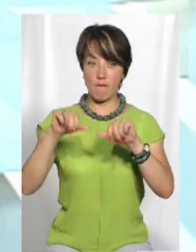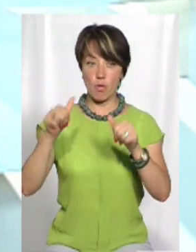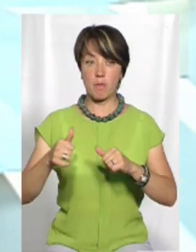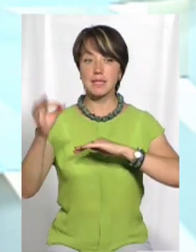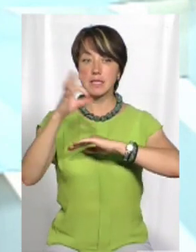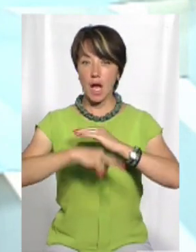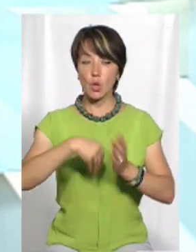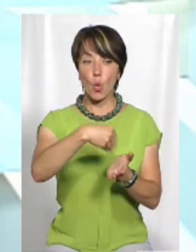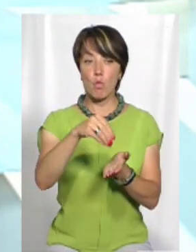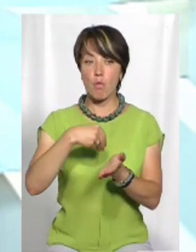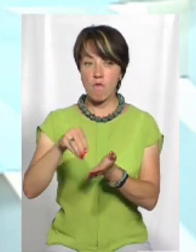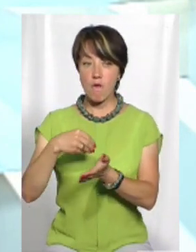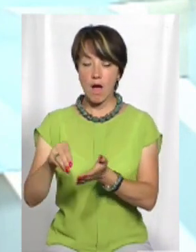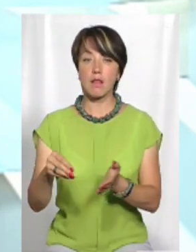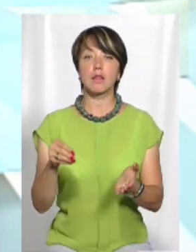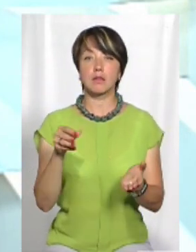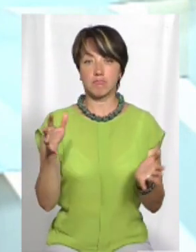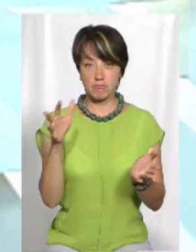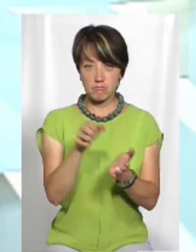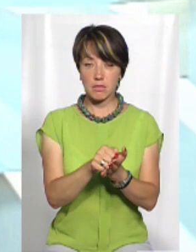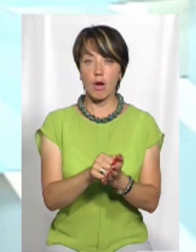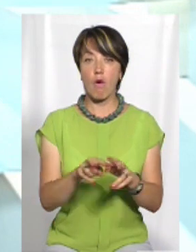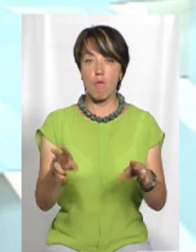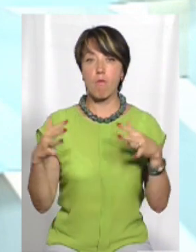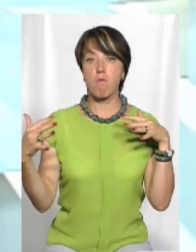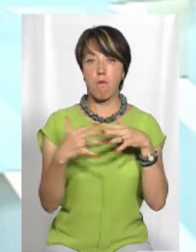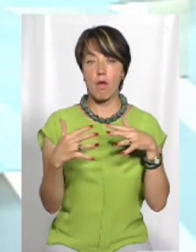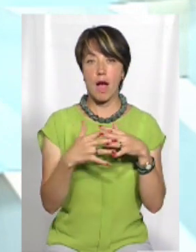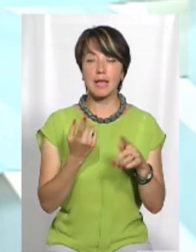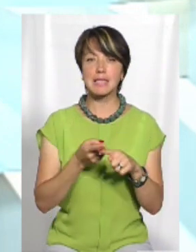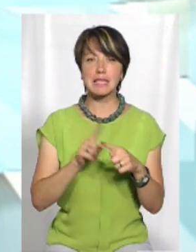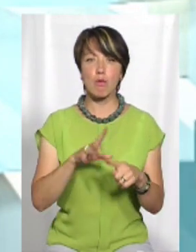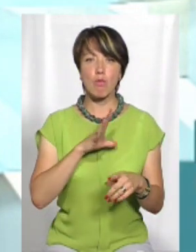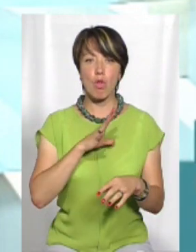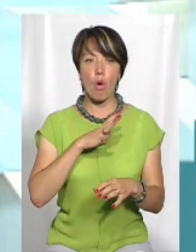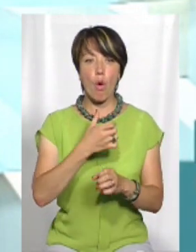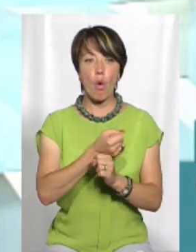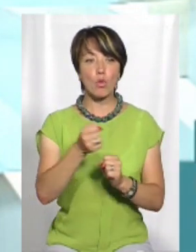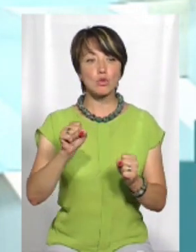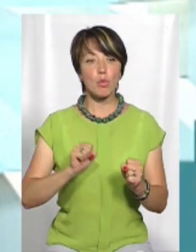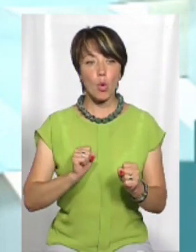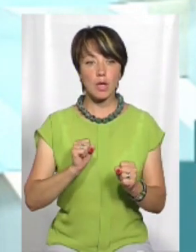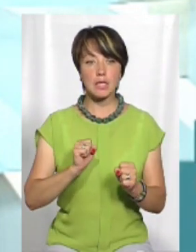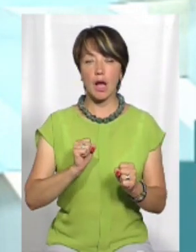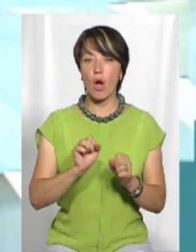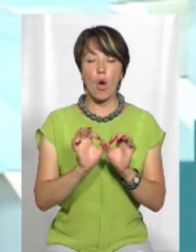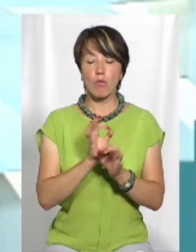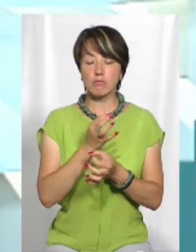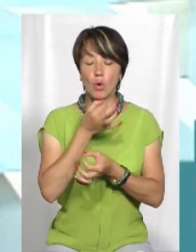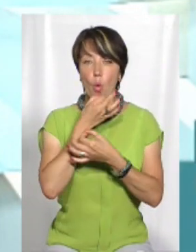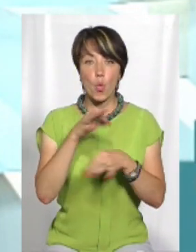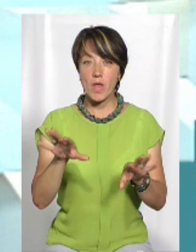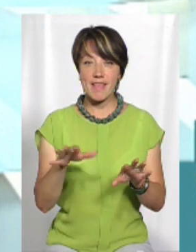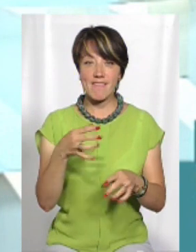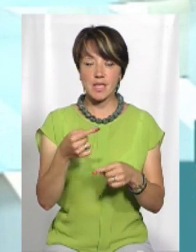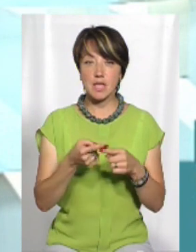і купували, які вони здобували теж в боях як трофеї. Це було озброєння, скажімо так, класичне, універсальне. Але